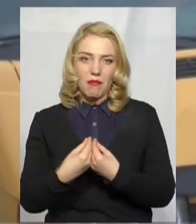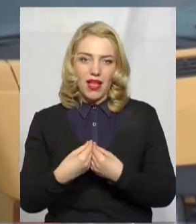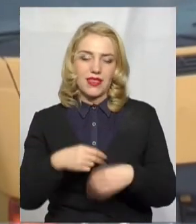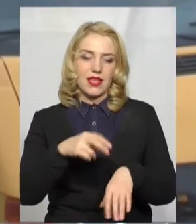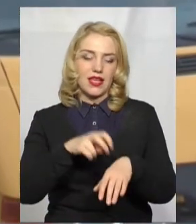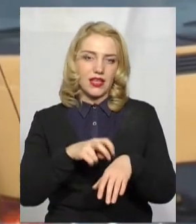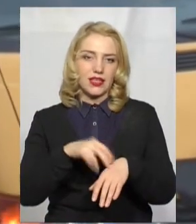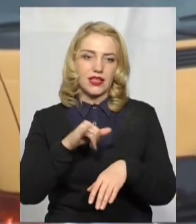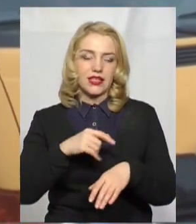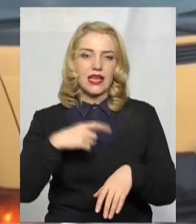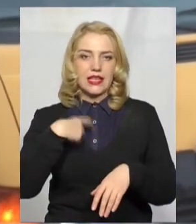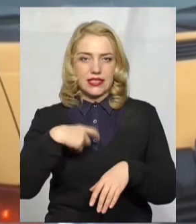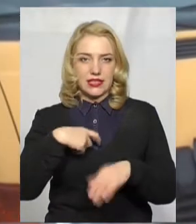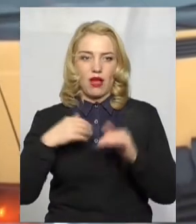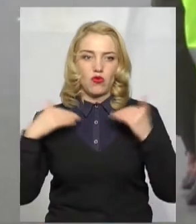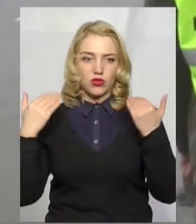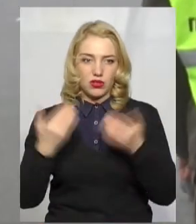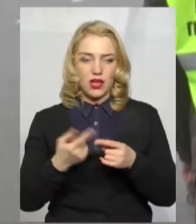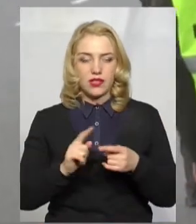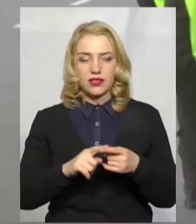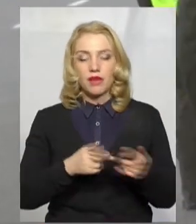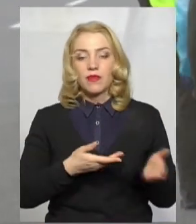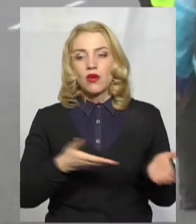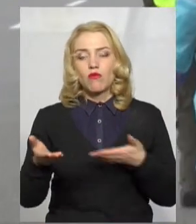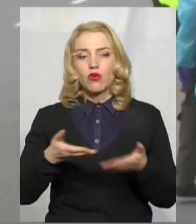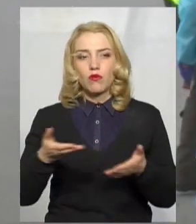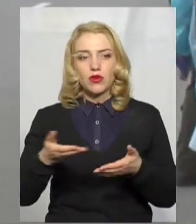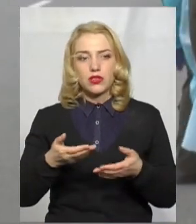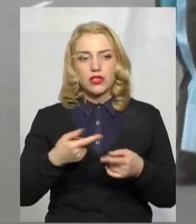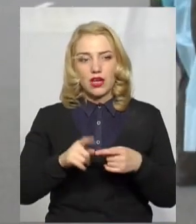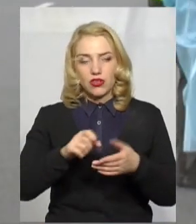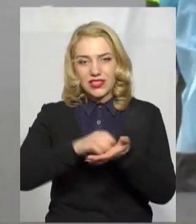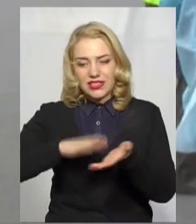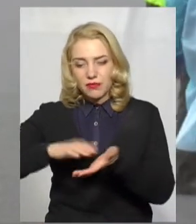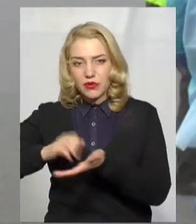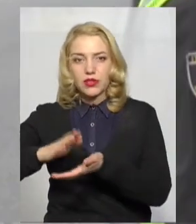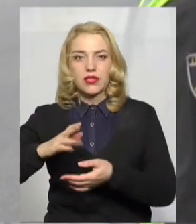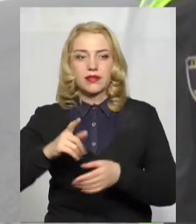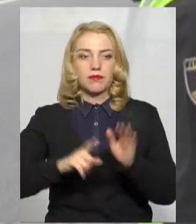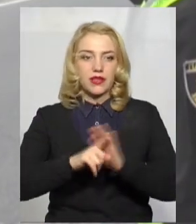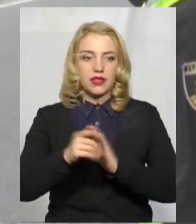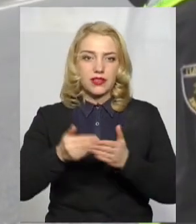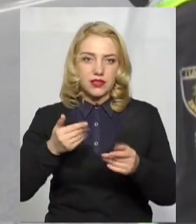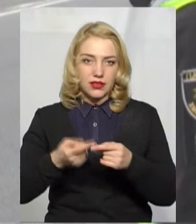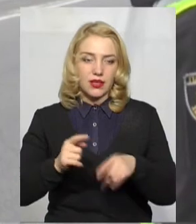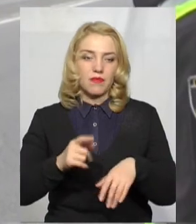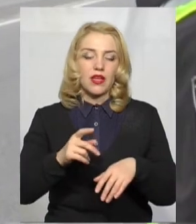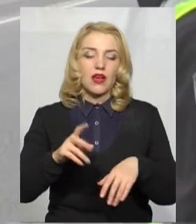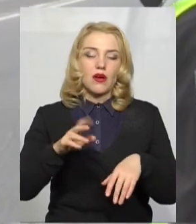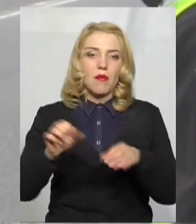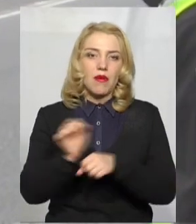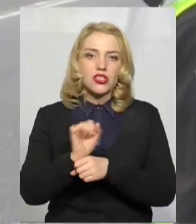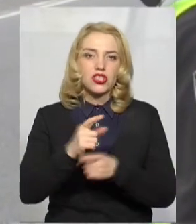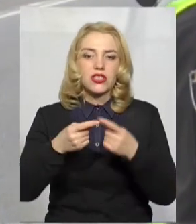блокпостах зупиняють переважно ті транспортні засоби, які зареєстровані в інших областях, каже рядовий патронної поліції Ярослав Бевза. Перевіряють документи та